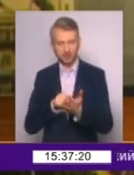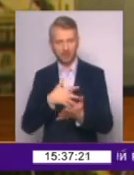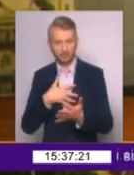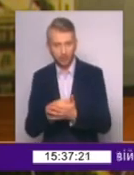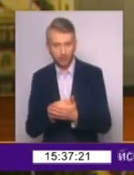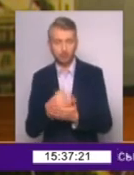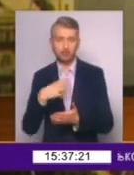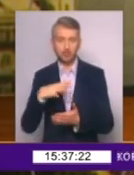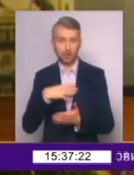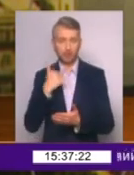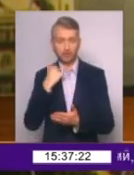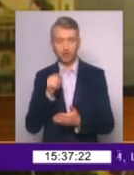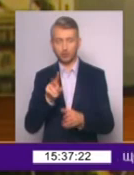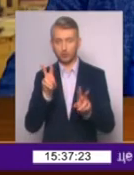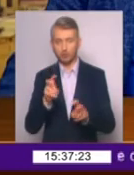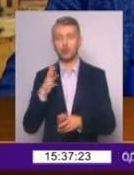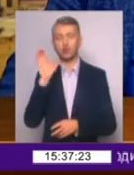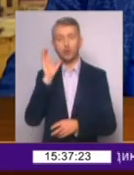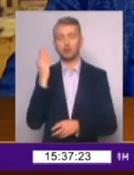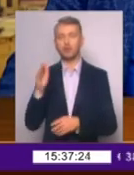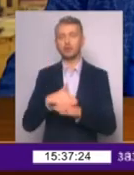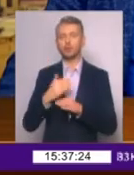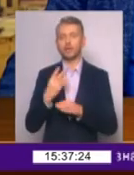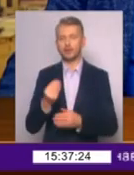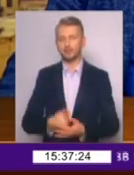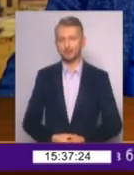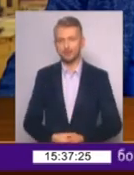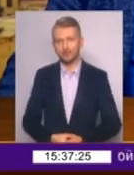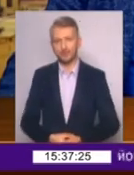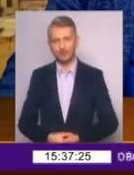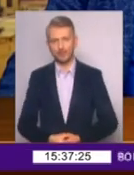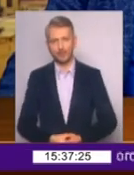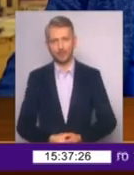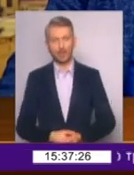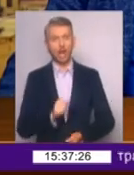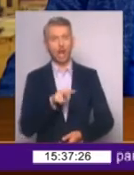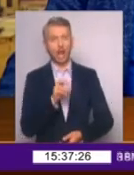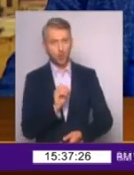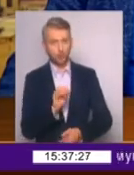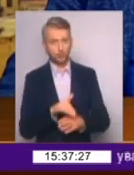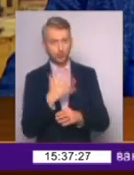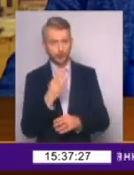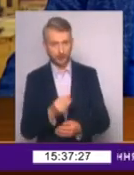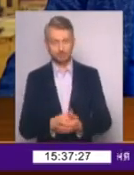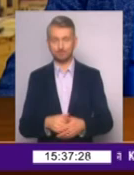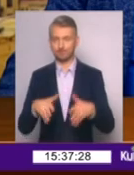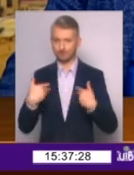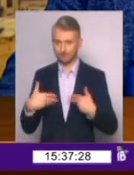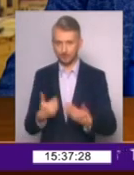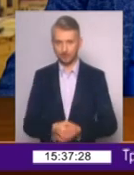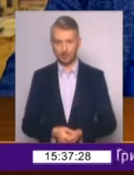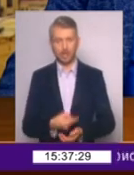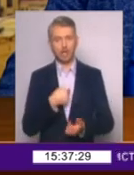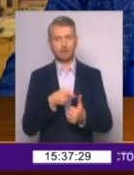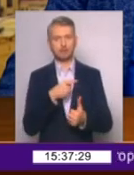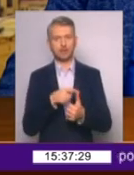цю тематику. Зараз слухаємо вас. Добрий день, ви в прямому ефірі. Алло, доброго дня. Добрий день, добрий день. Мене